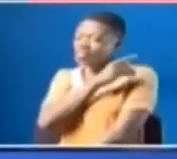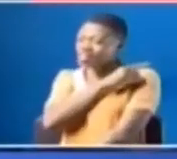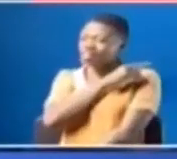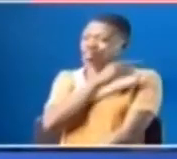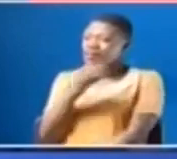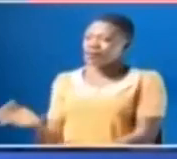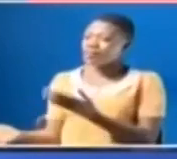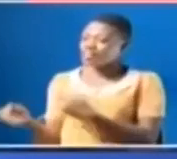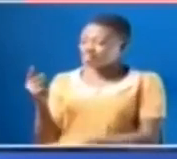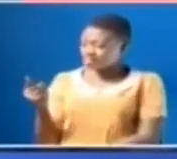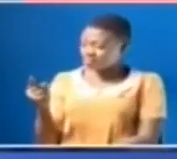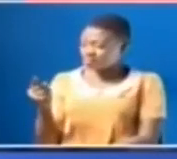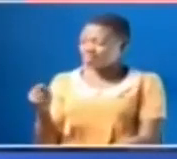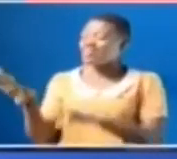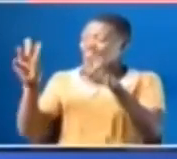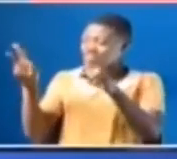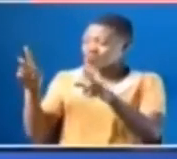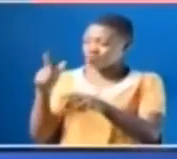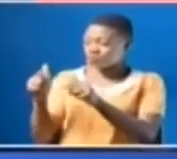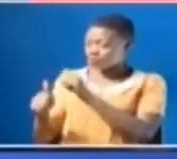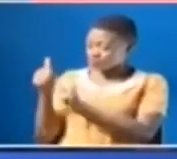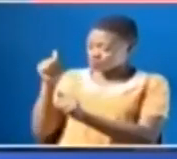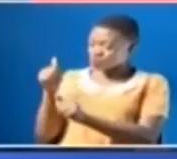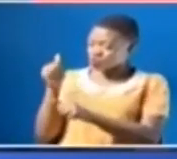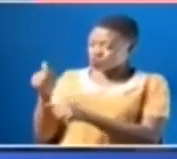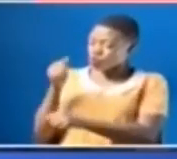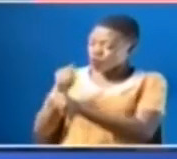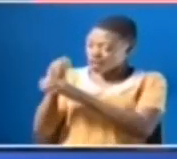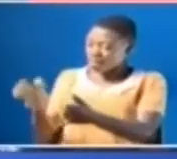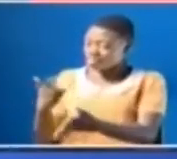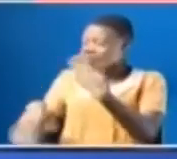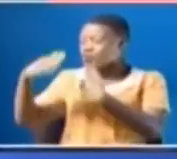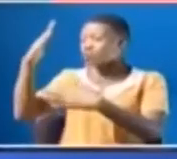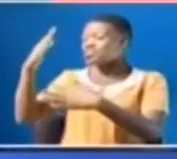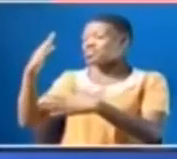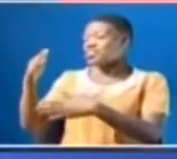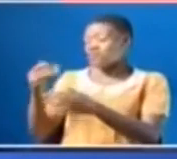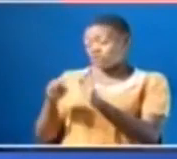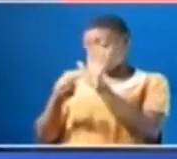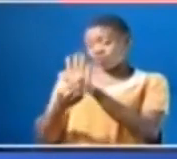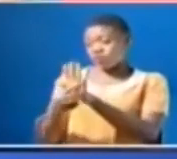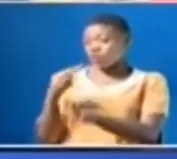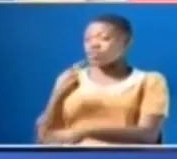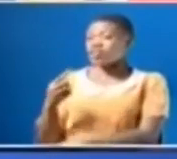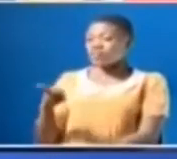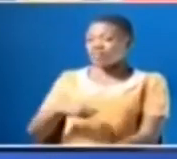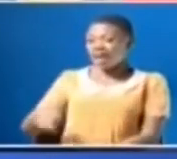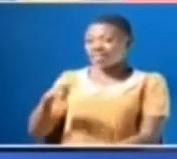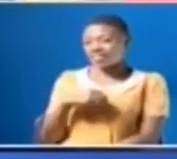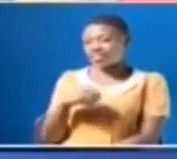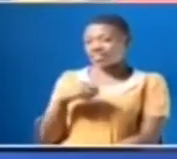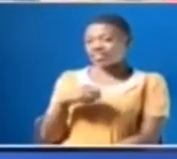manake hili ni swala ambalo umeweza kulipinga nyinyi kama wafanyikazi wa vyuo vikuu hapa nchini, tuseme tunasimama upande moja